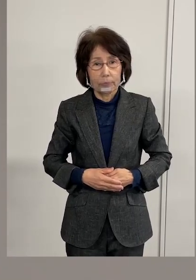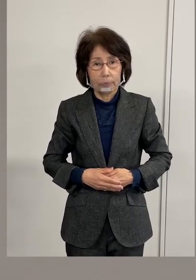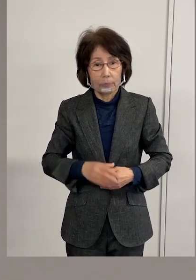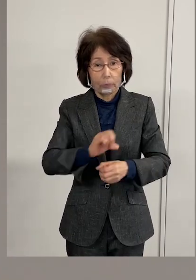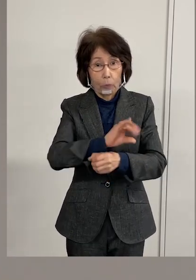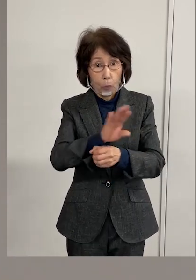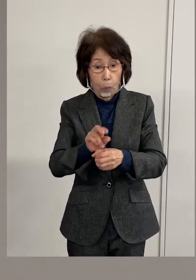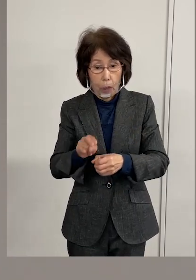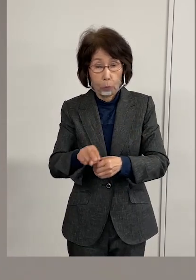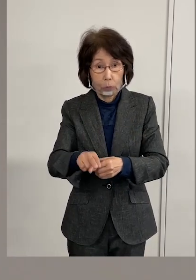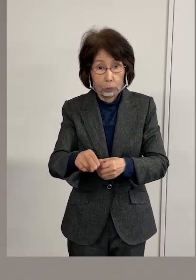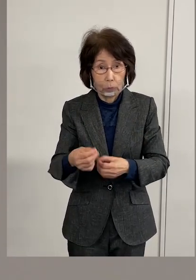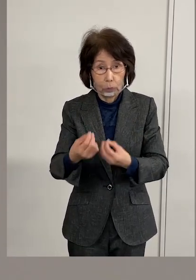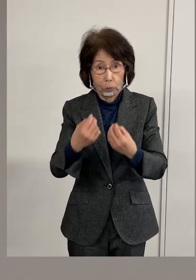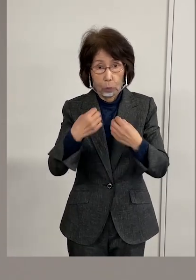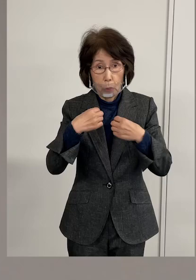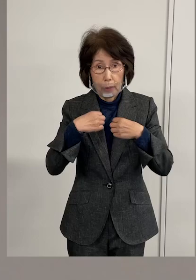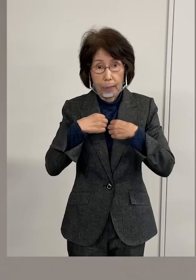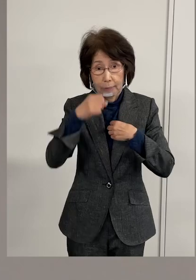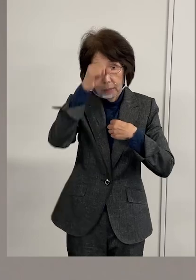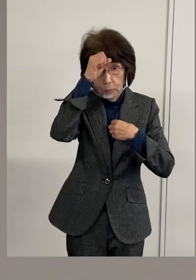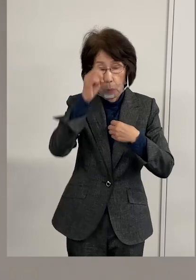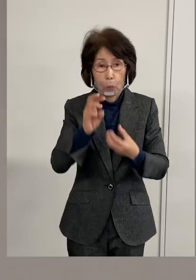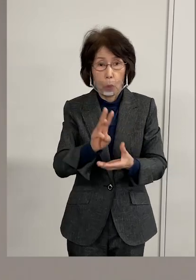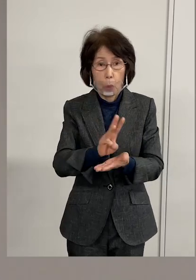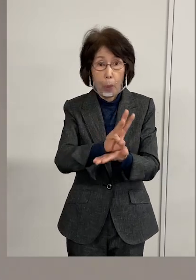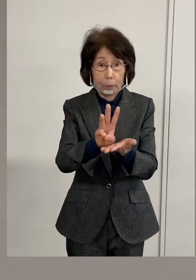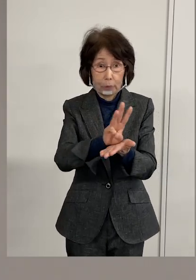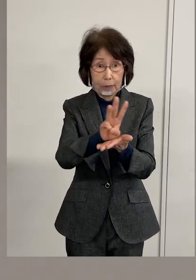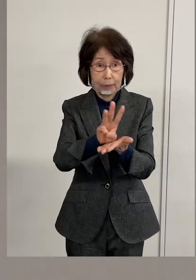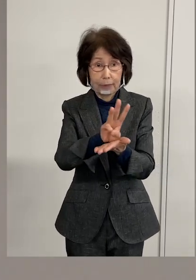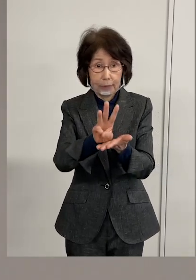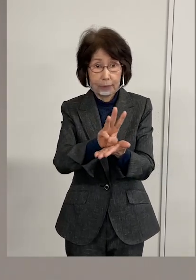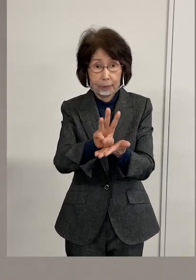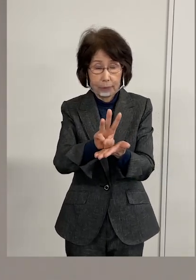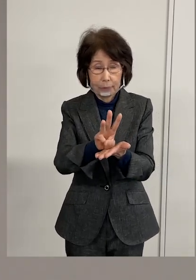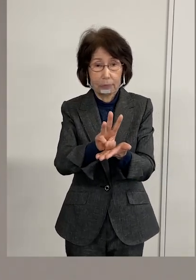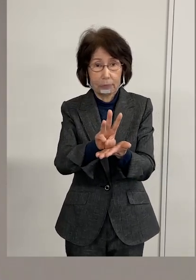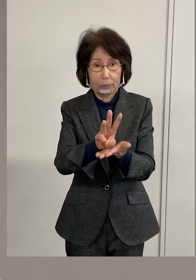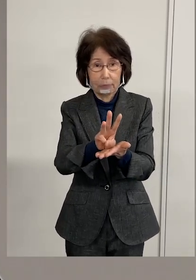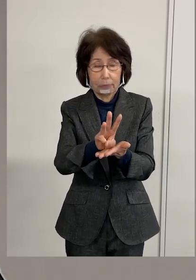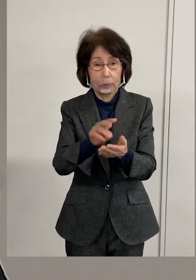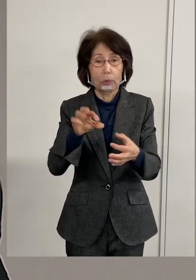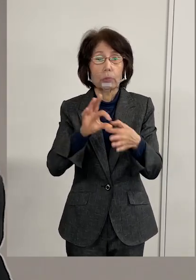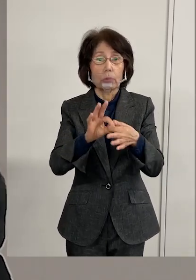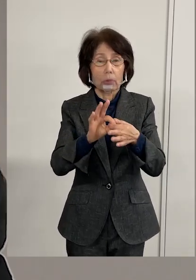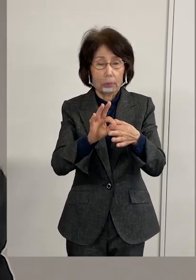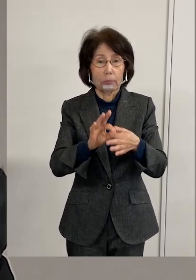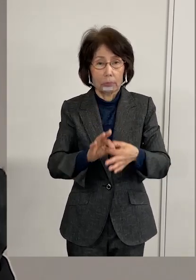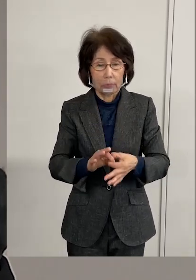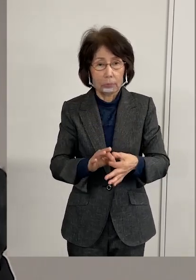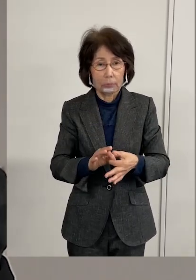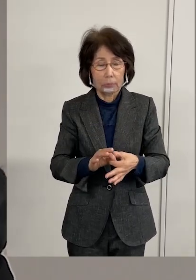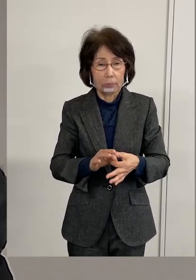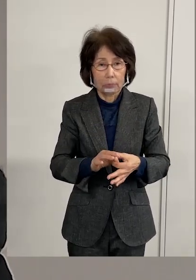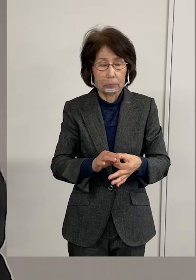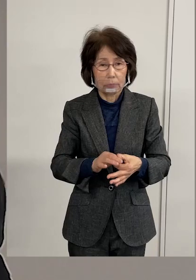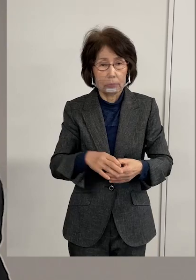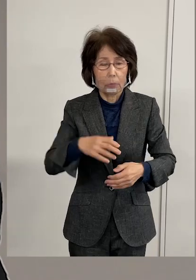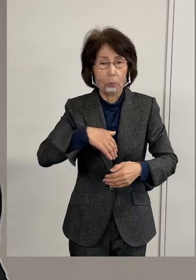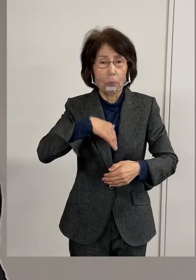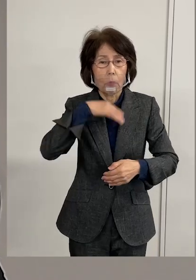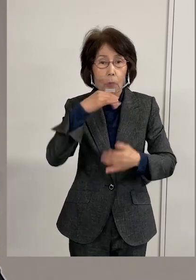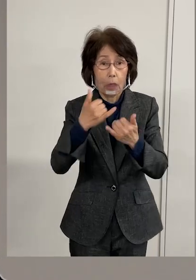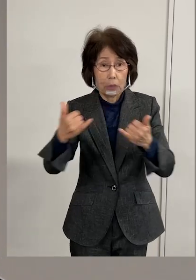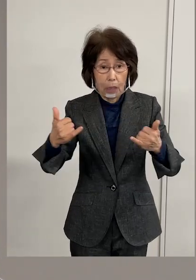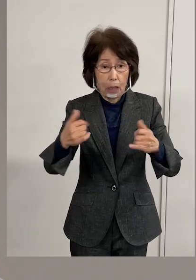コロナウイルスの感染症のワクチンですけれども、おかげさまで、特に中高年、高齢者の方々を